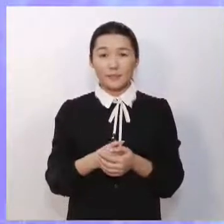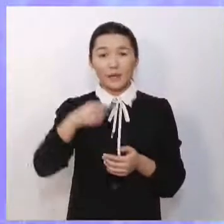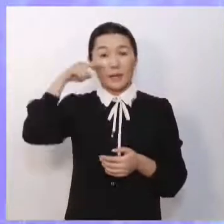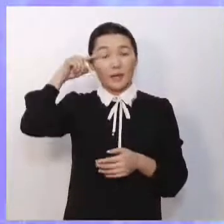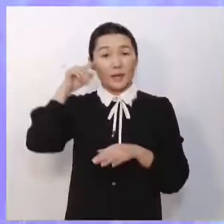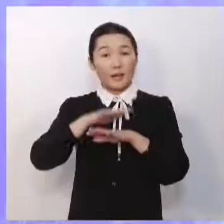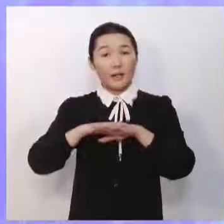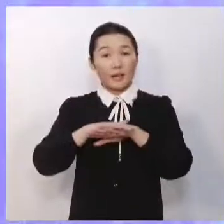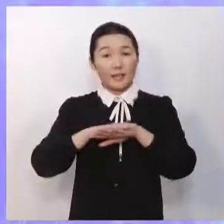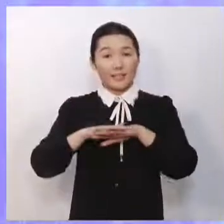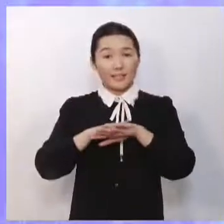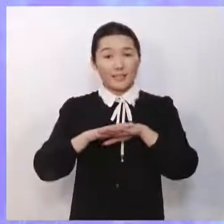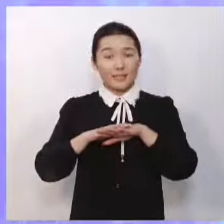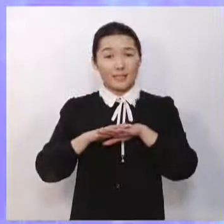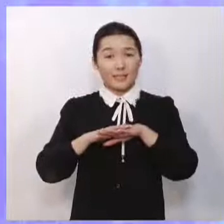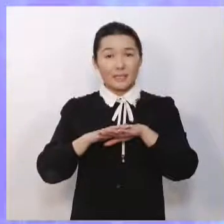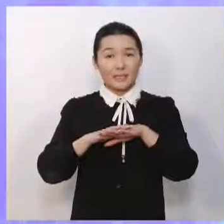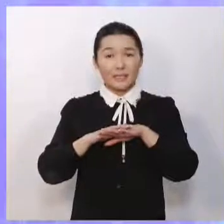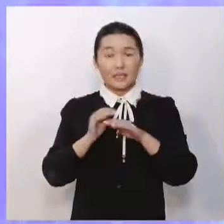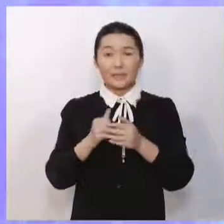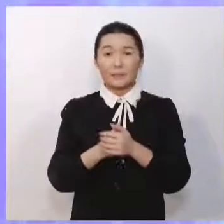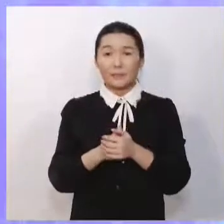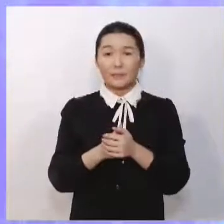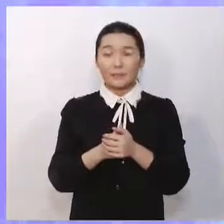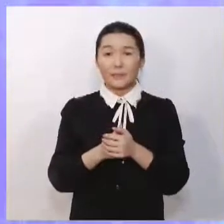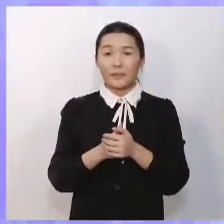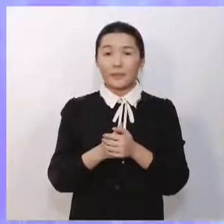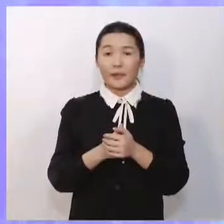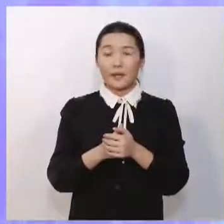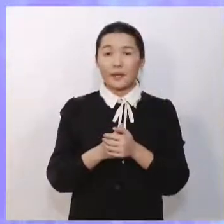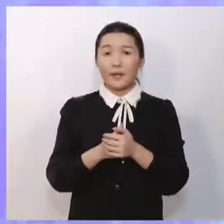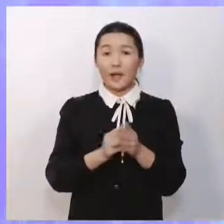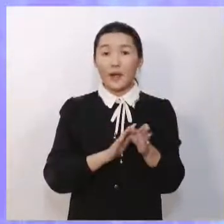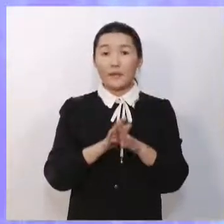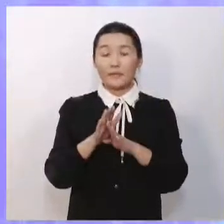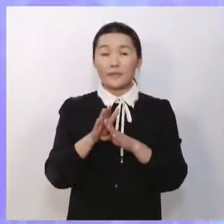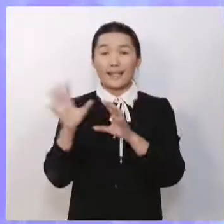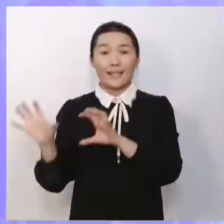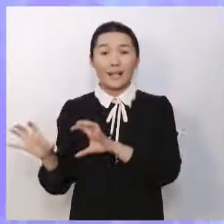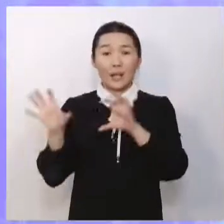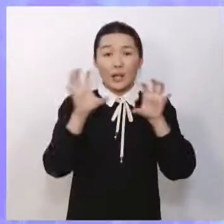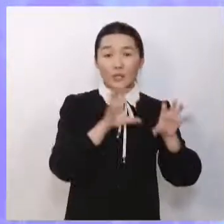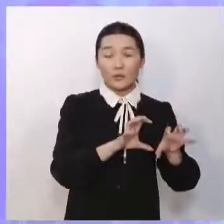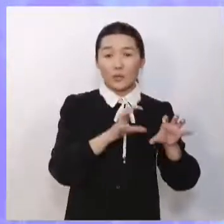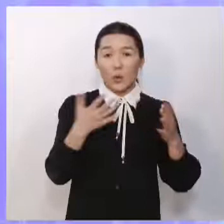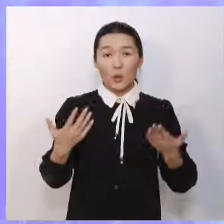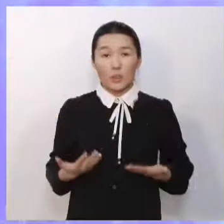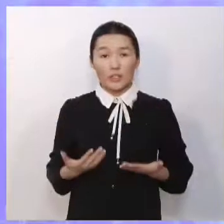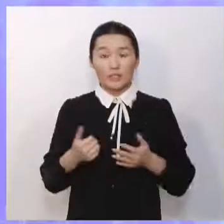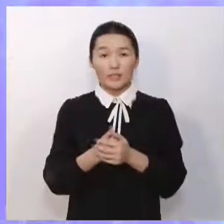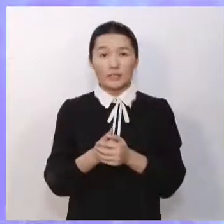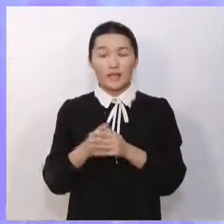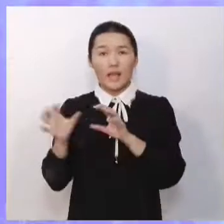Кыргызы, за небольшим исключением отдельных групп, вели кочевой образ жизни.